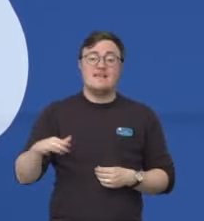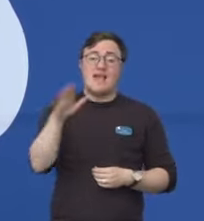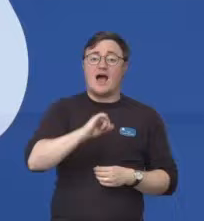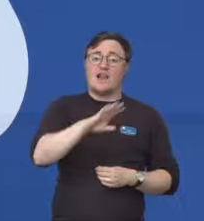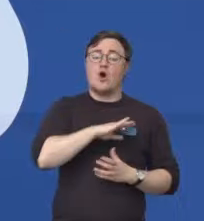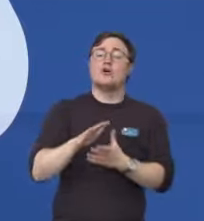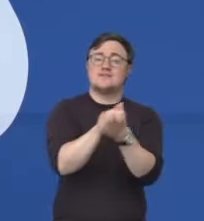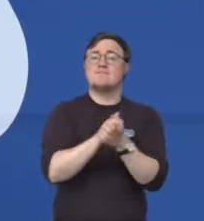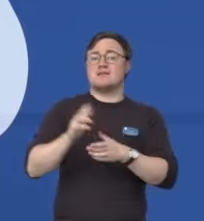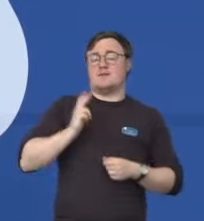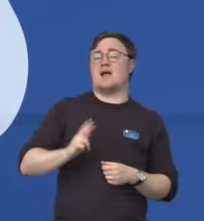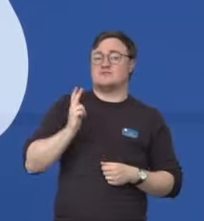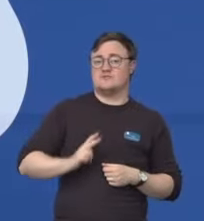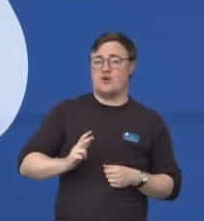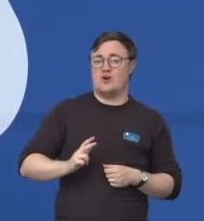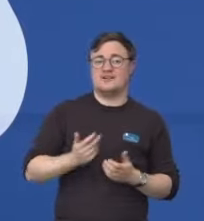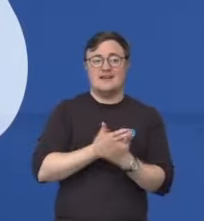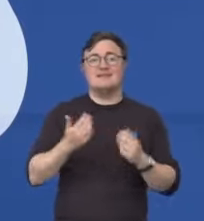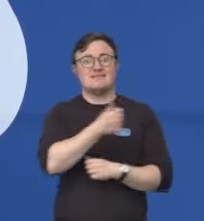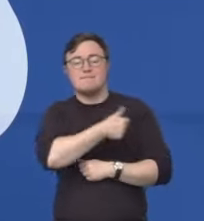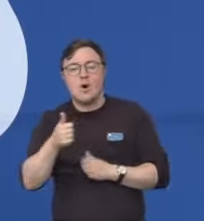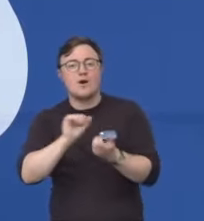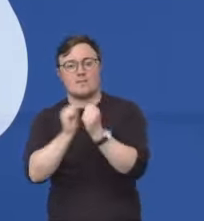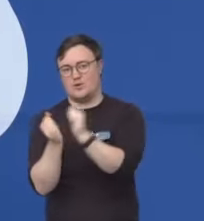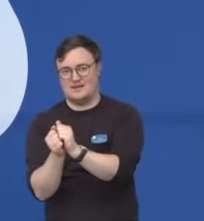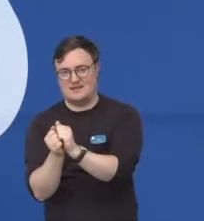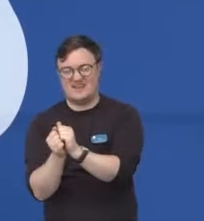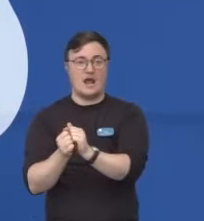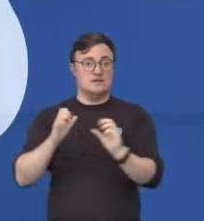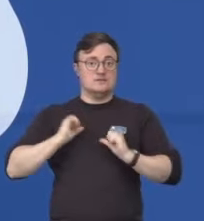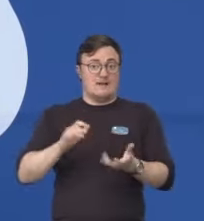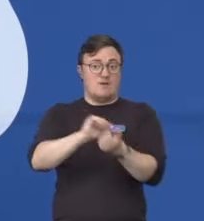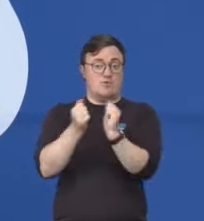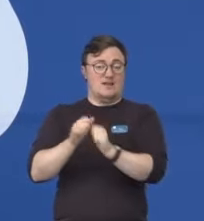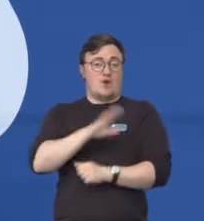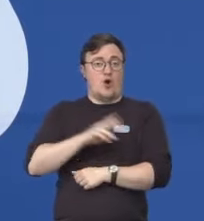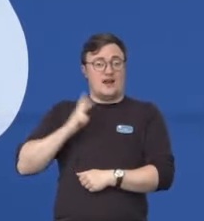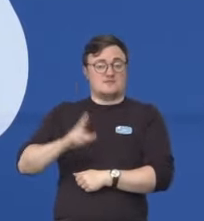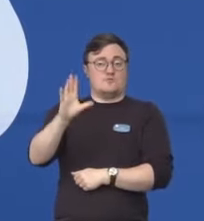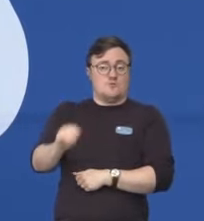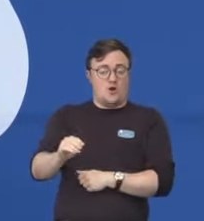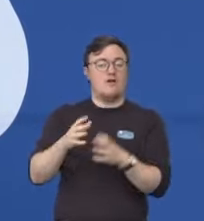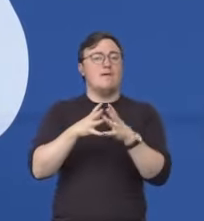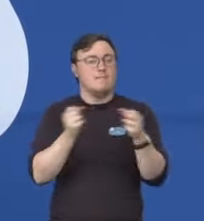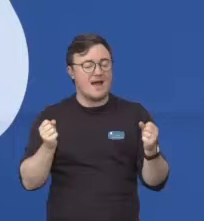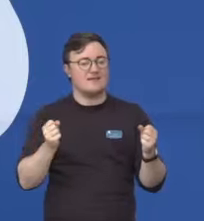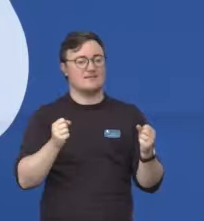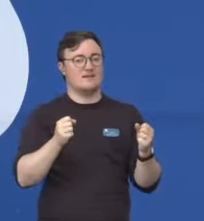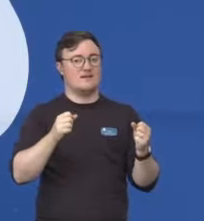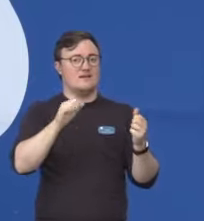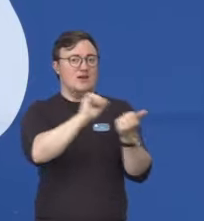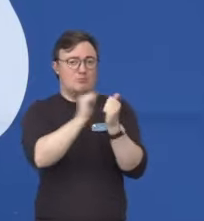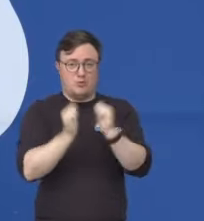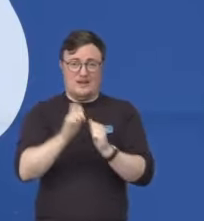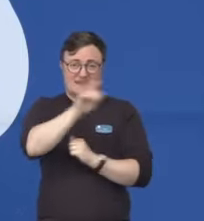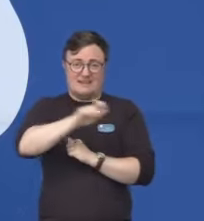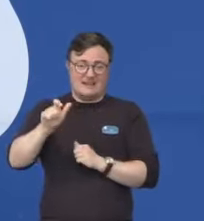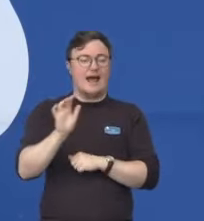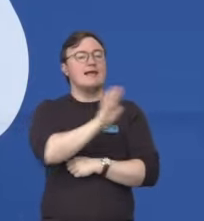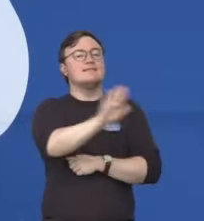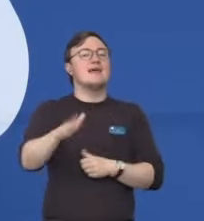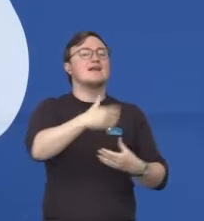ansvar för det här. Det är inte bara politiken, till mångt och mycket är det politiken. Jag vill också hävda att så som politiker har